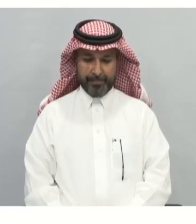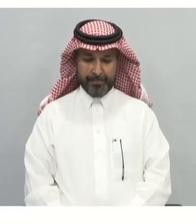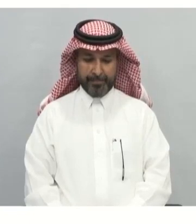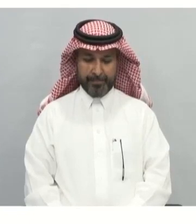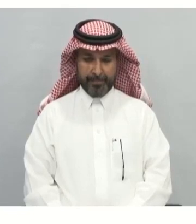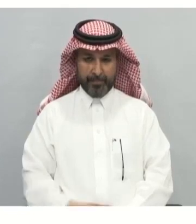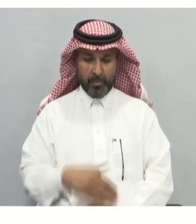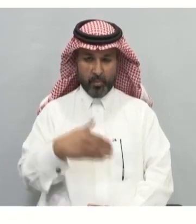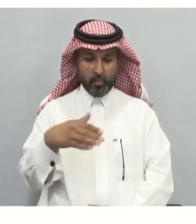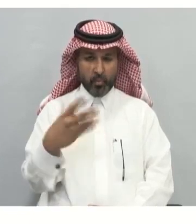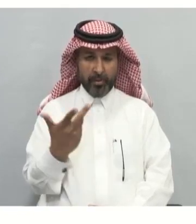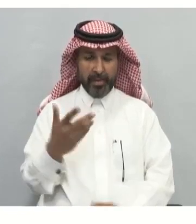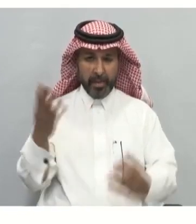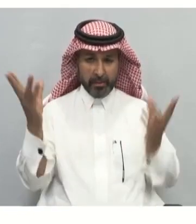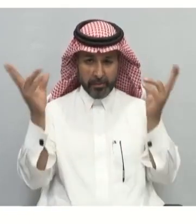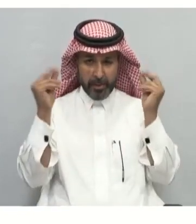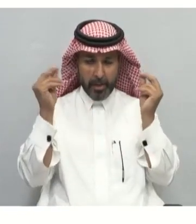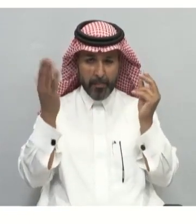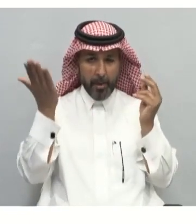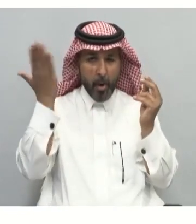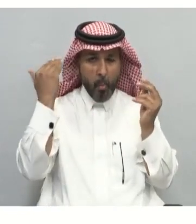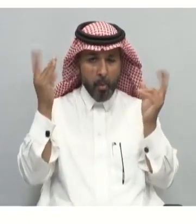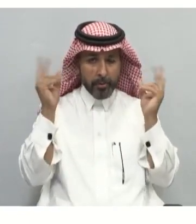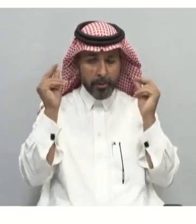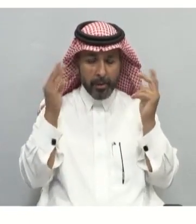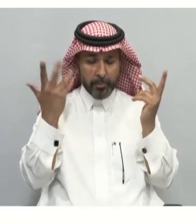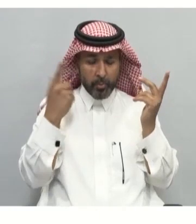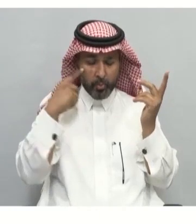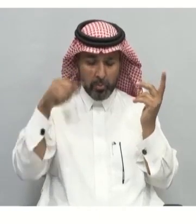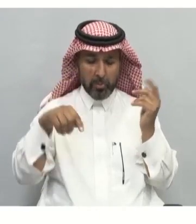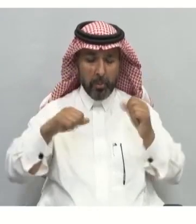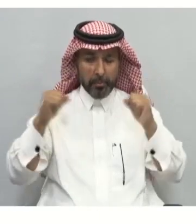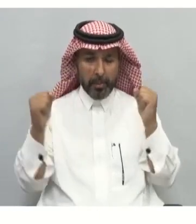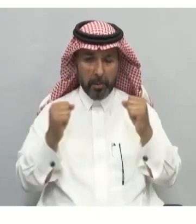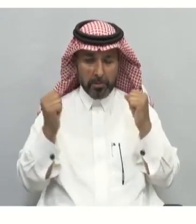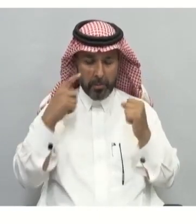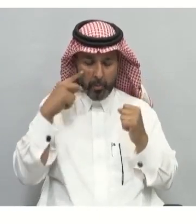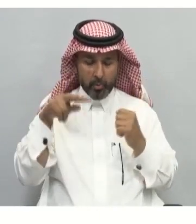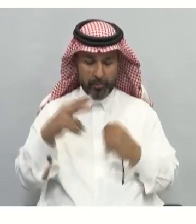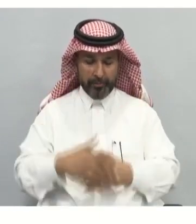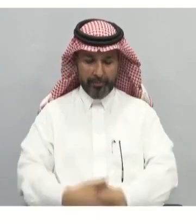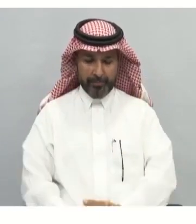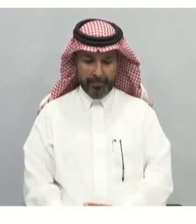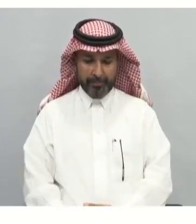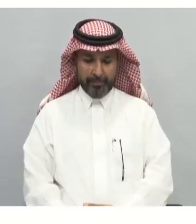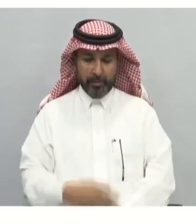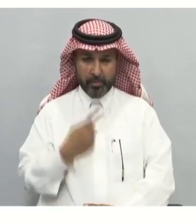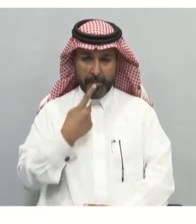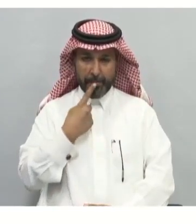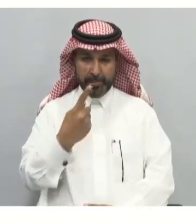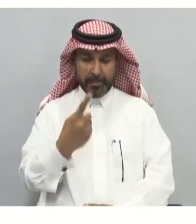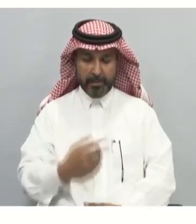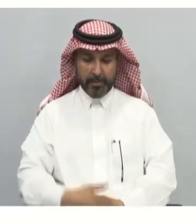ما درسناه في ماده حديث واحد نبدا مستعينه بالله تعالى بسم الله الرحمن